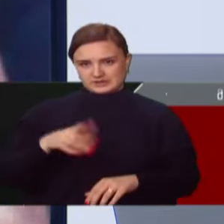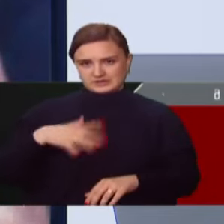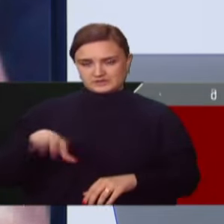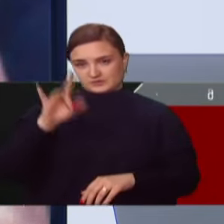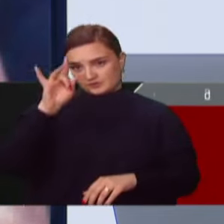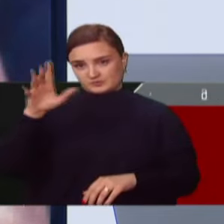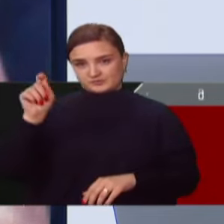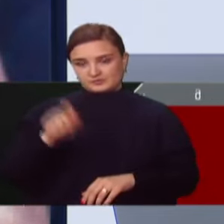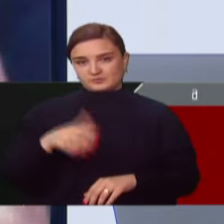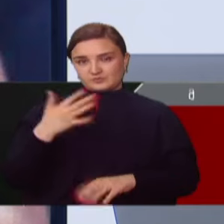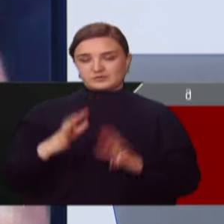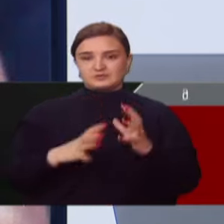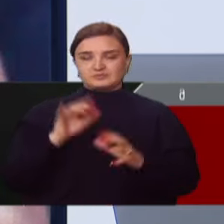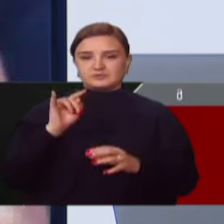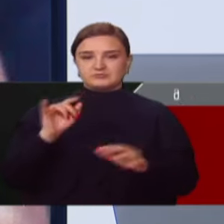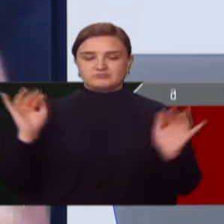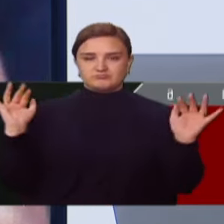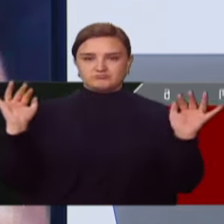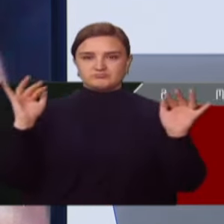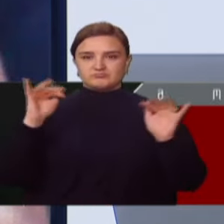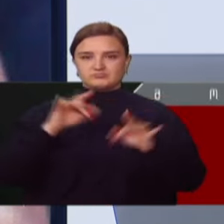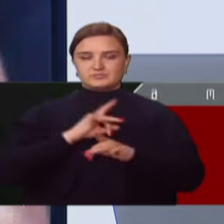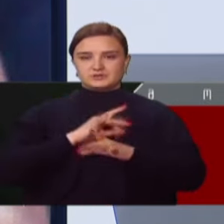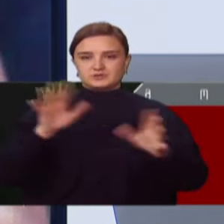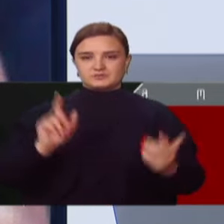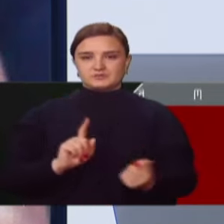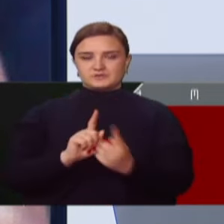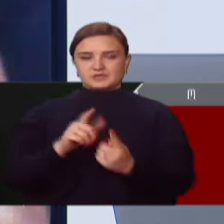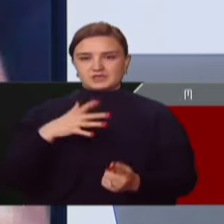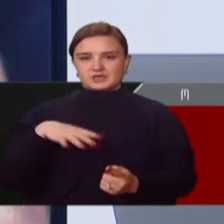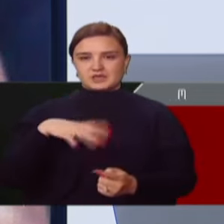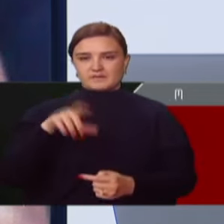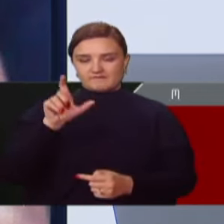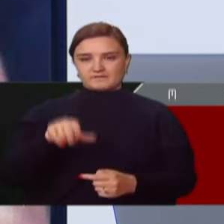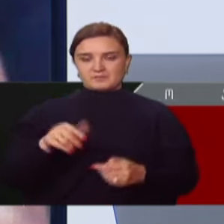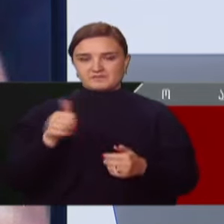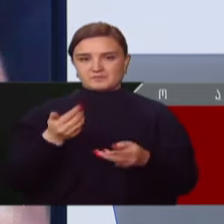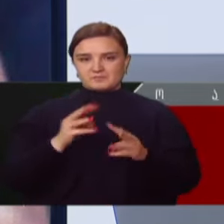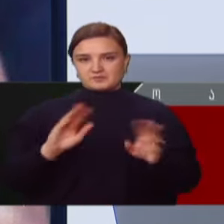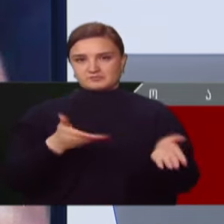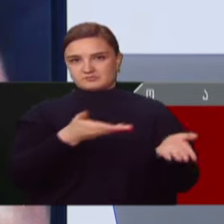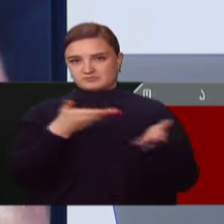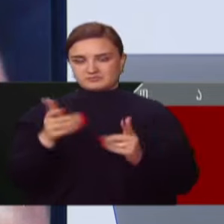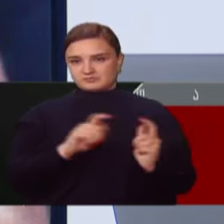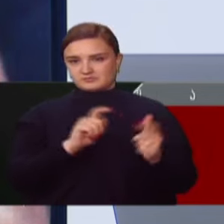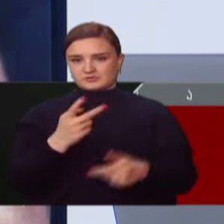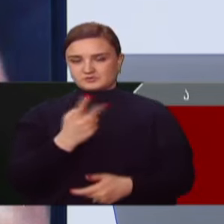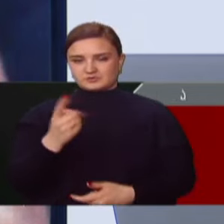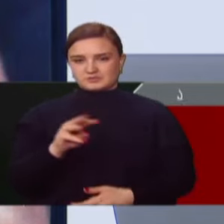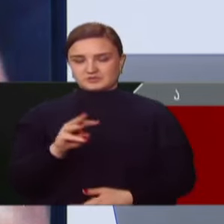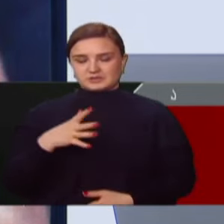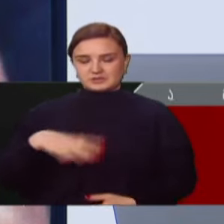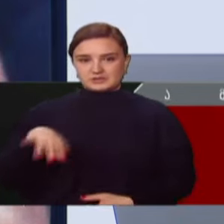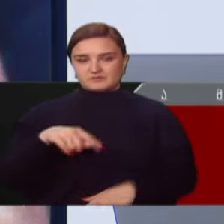ცნობილ სპორტსმენს თბილისის საერთაშორისო აეროპორტში სააზაიმოდ დახვდნენ. ქართველი მებრძოლი პრემიერის მოწოვით ჩამოვიდა ის 21 მარტს